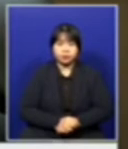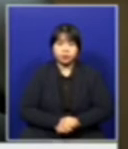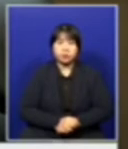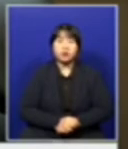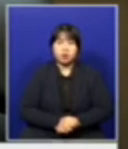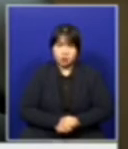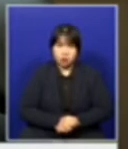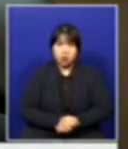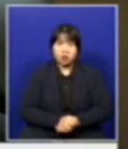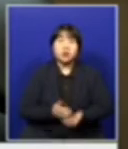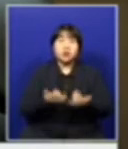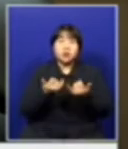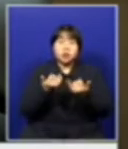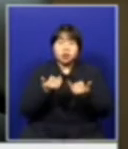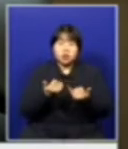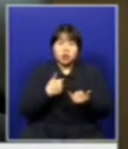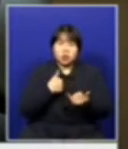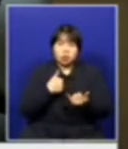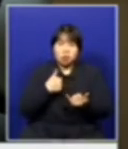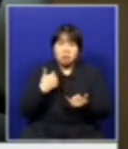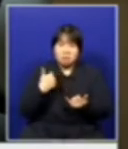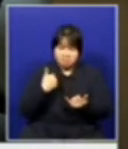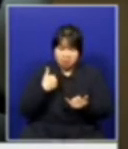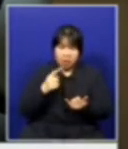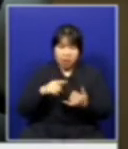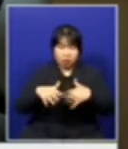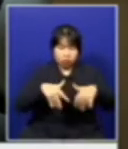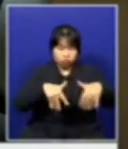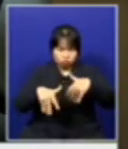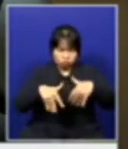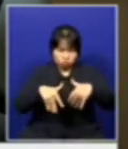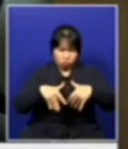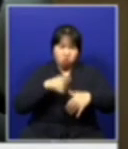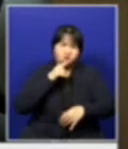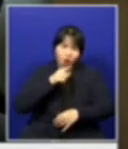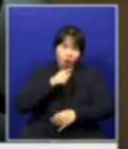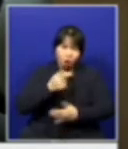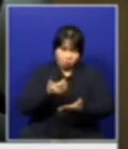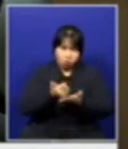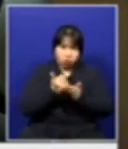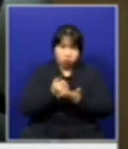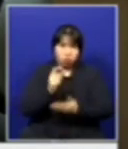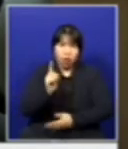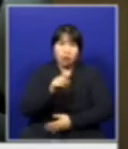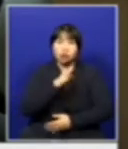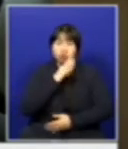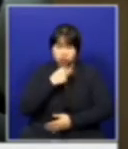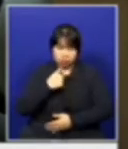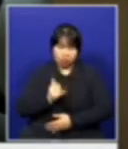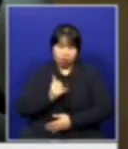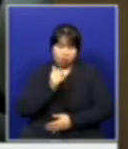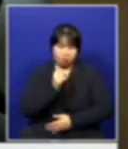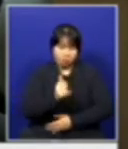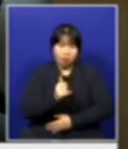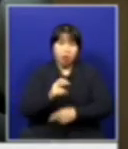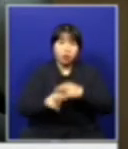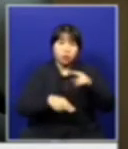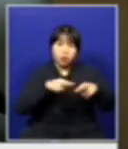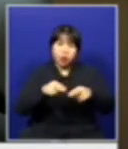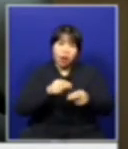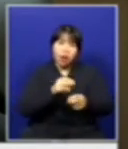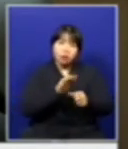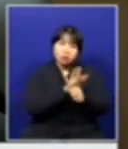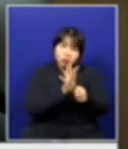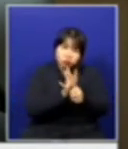ในส่วนนี้นะฮะผมได้รับการร้องเรียนจากพี่น้องประชาชนนะฮะเวลาเราลงไปดูแลพี่น้องประชาชนในการ